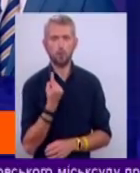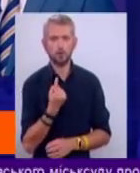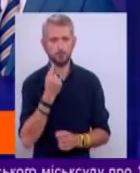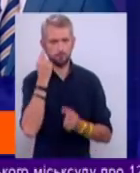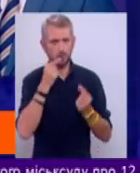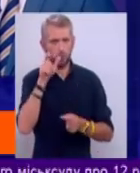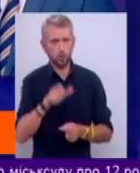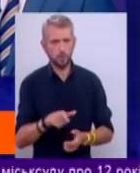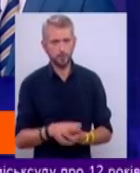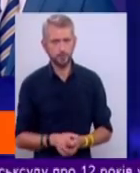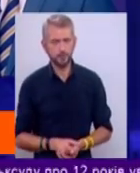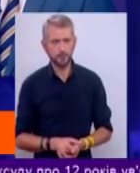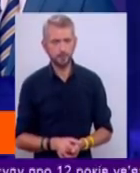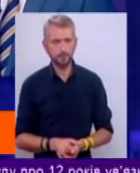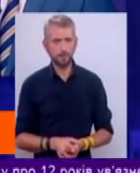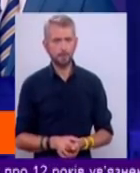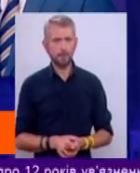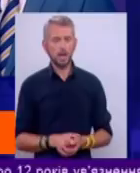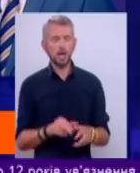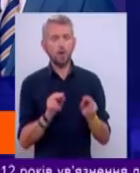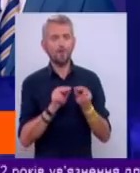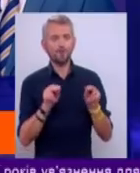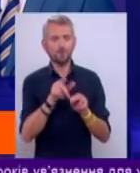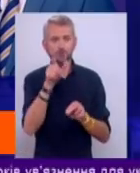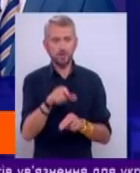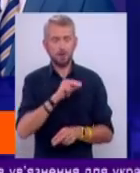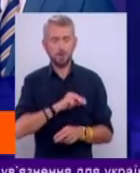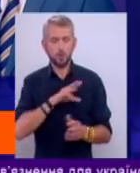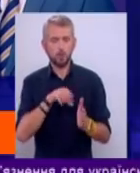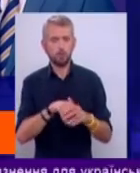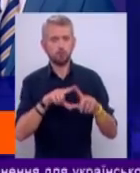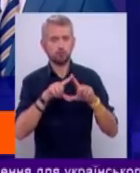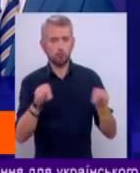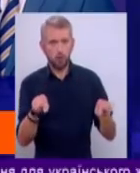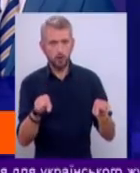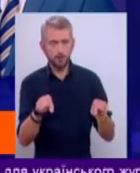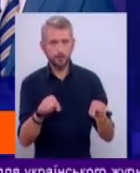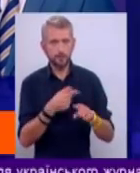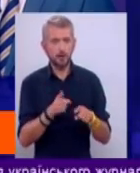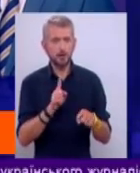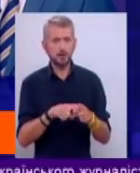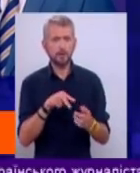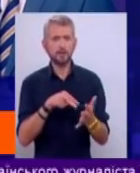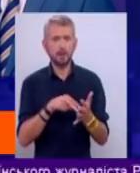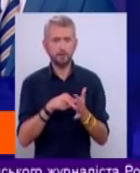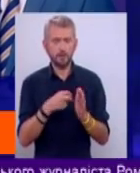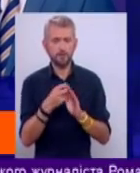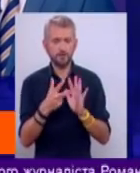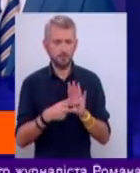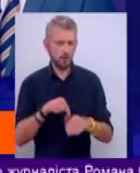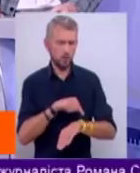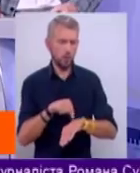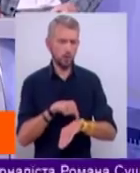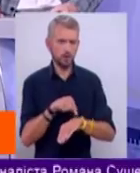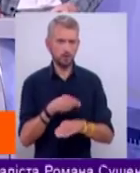психологом. І вчитель працює в школі, це ставка 18 годин, якщо я не